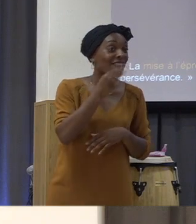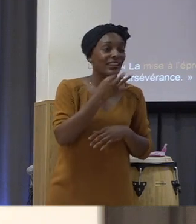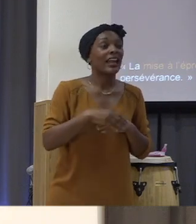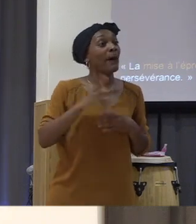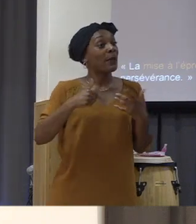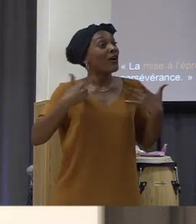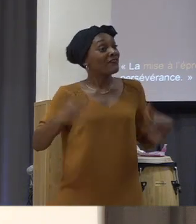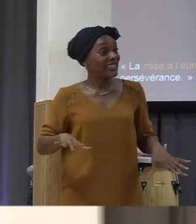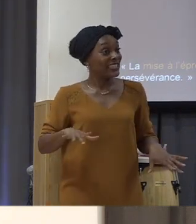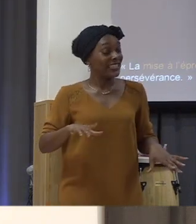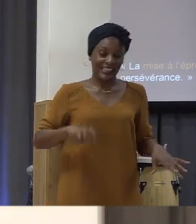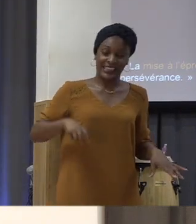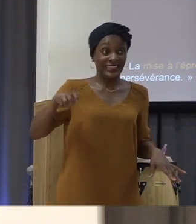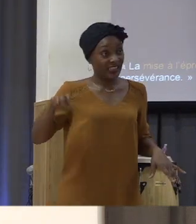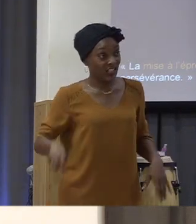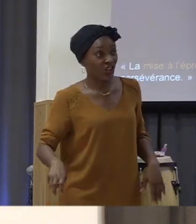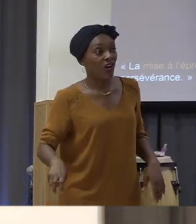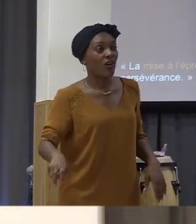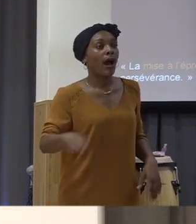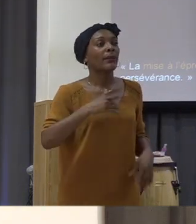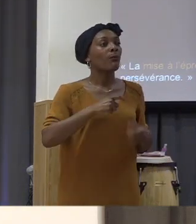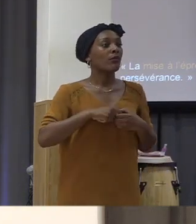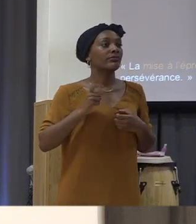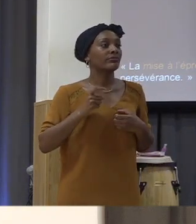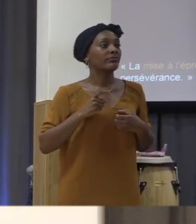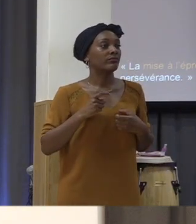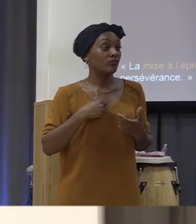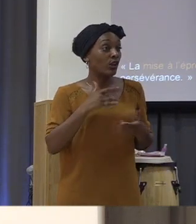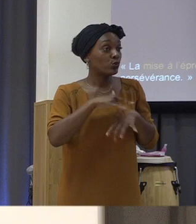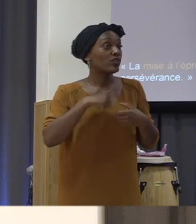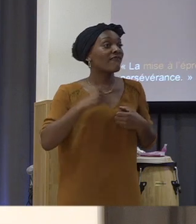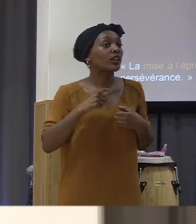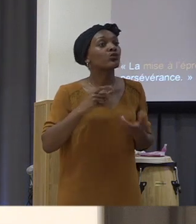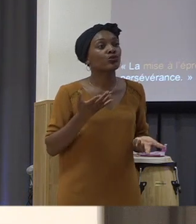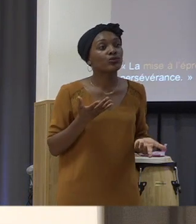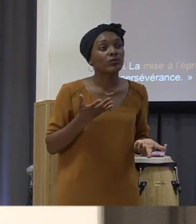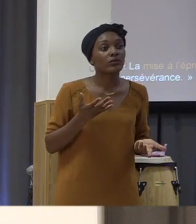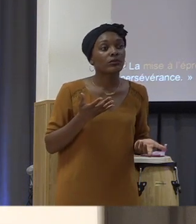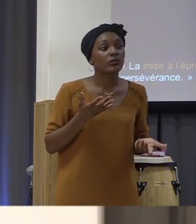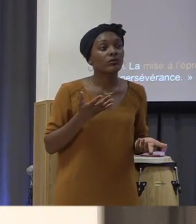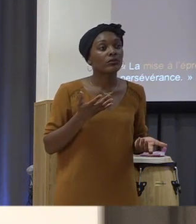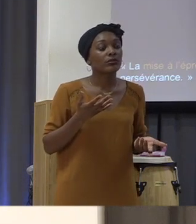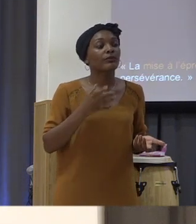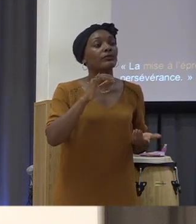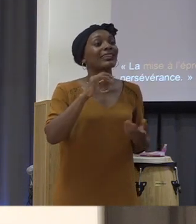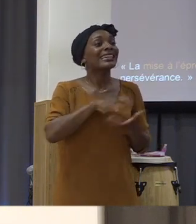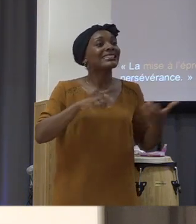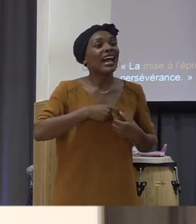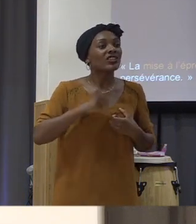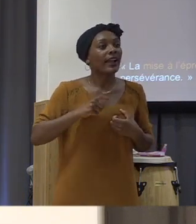descendu de l'estrade et j'ai fait un infarctus, là, dans